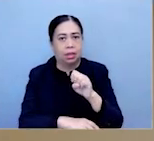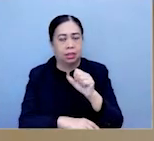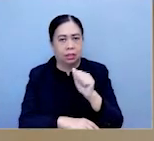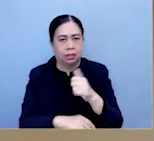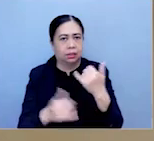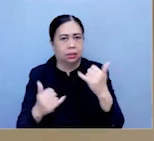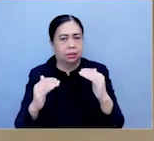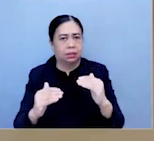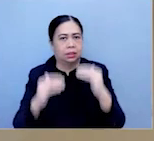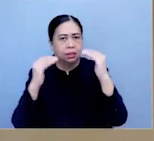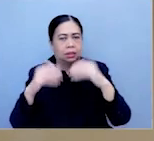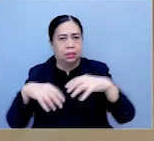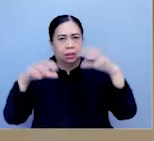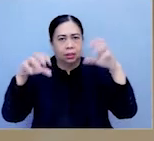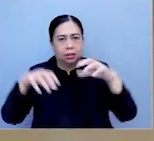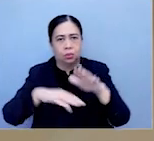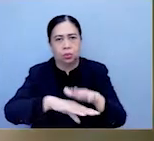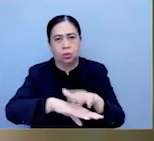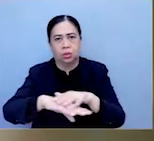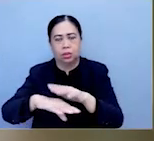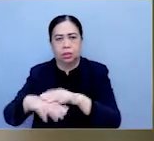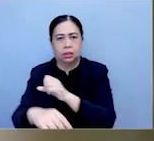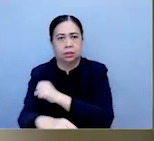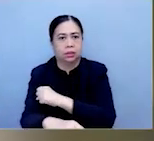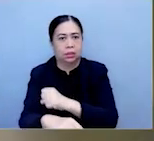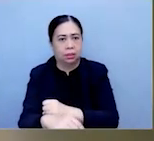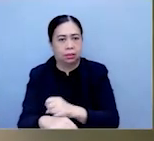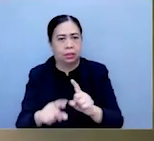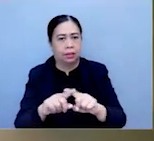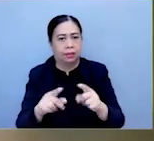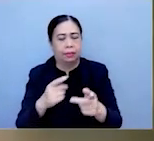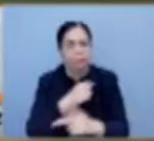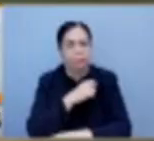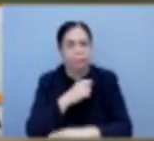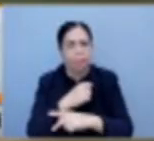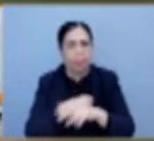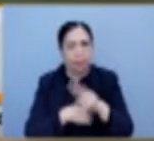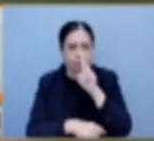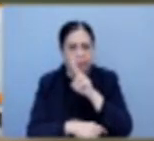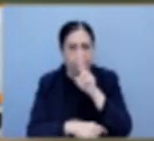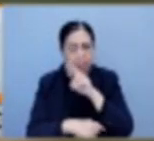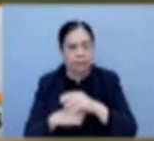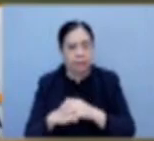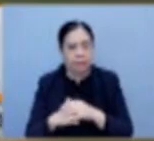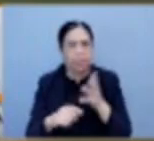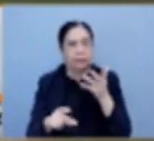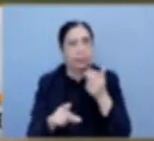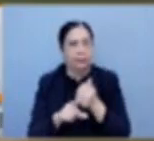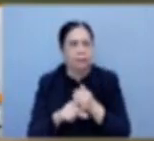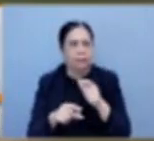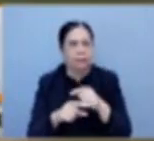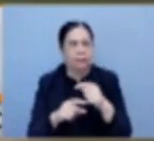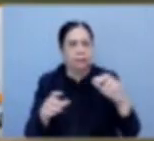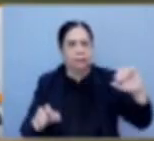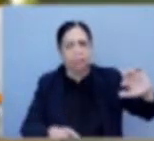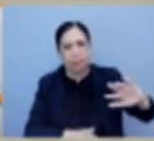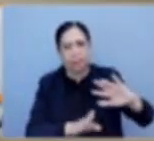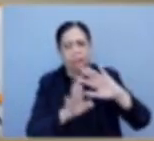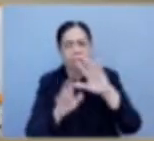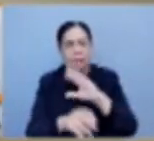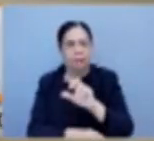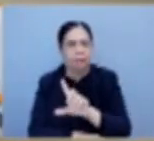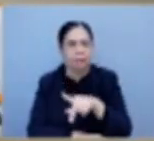ang heavy rainfall warning sa ilang lugar sa Samar at ilan pang probinsya sa Visayas. Epekto ito ng shear line at low pressure